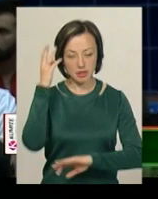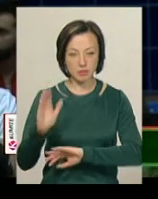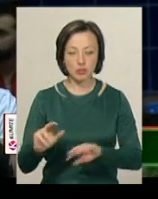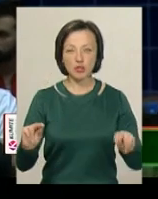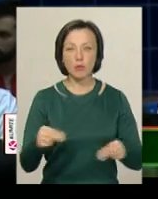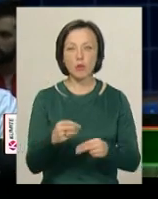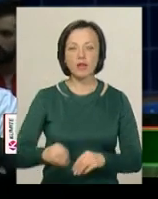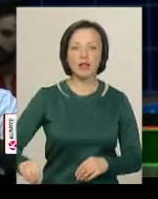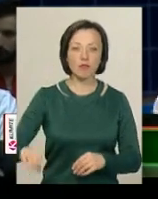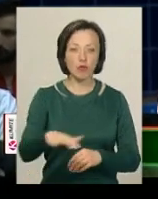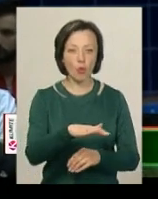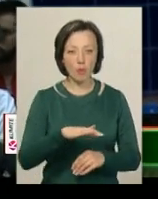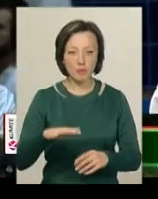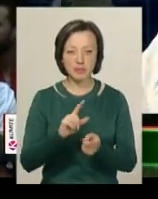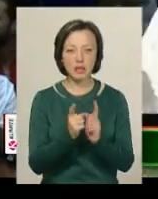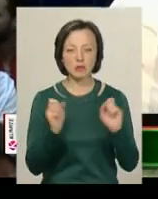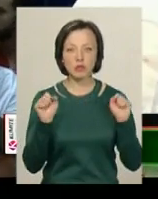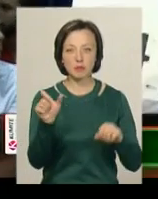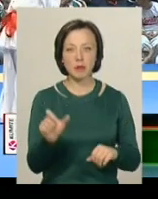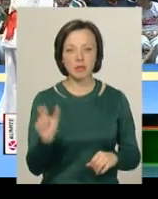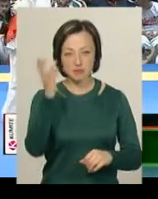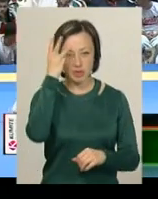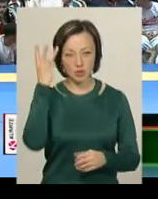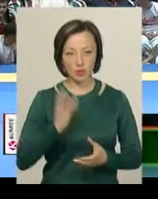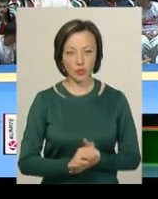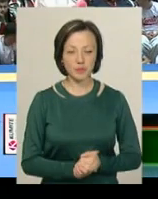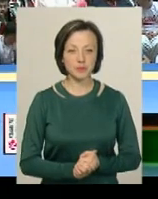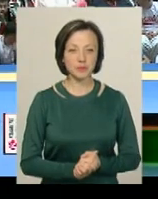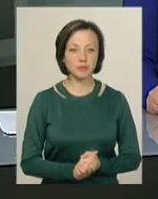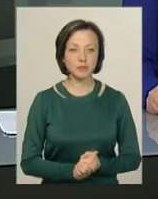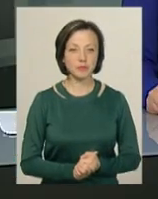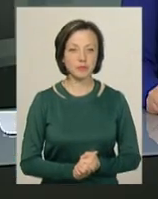Чемпіонкою Європи з кіокушинка і карате стала спортсменка з обласного центру.